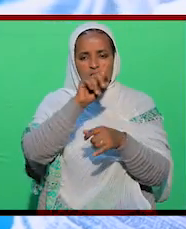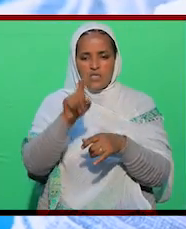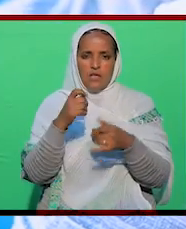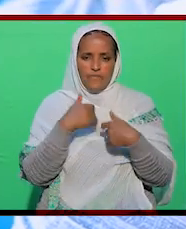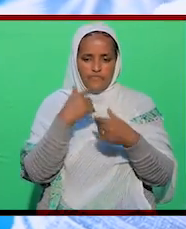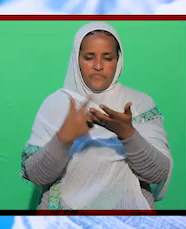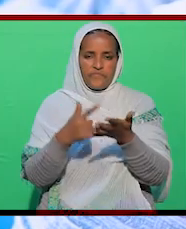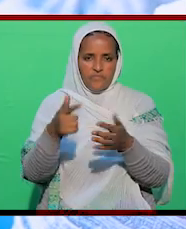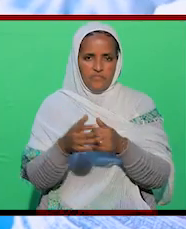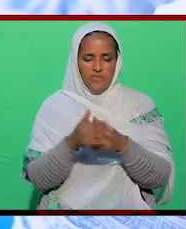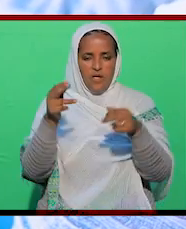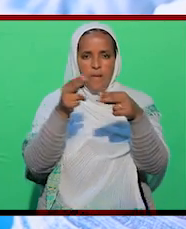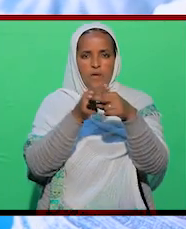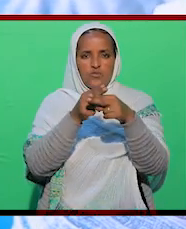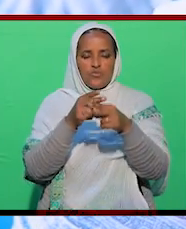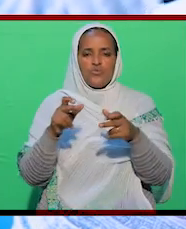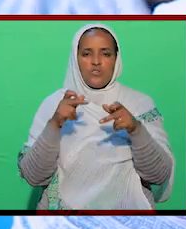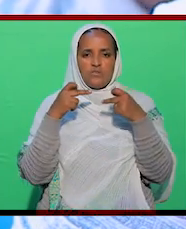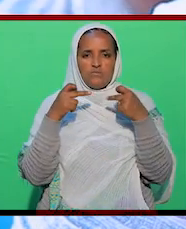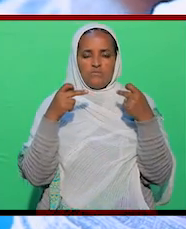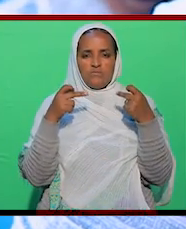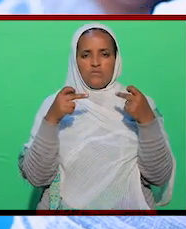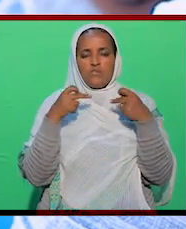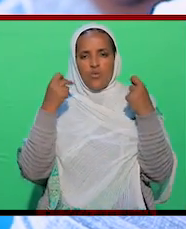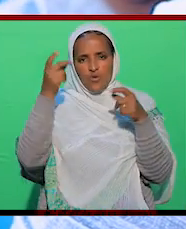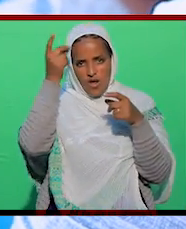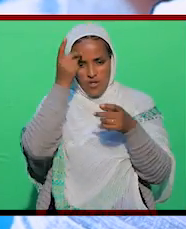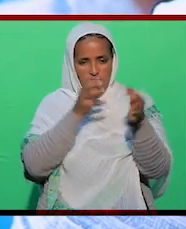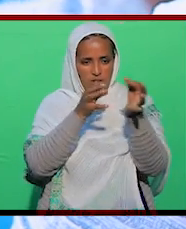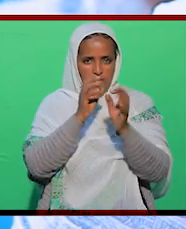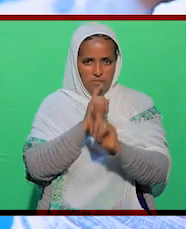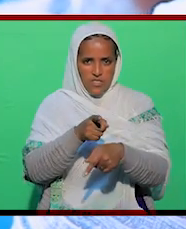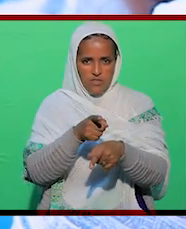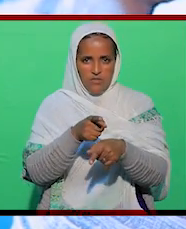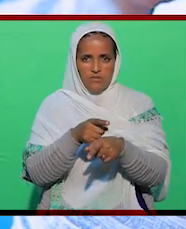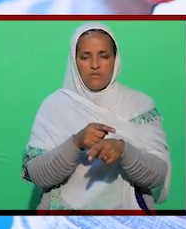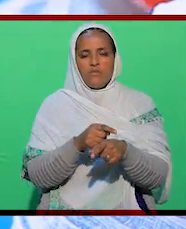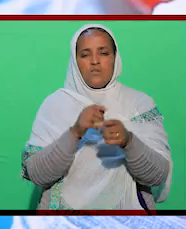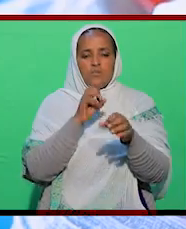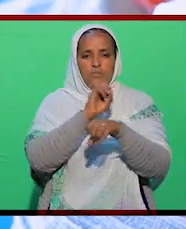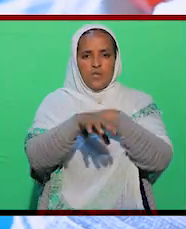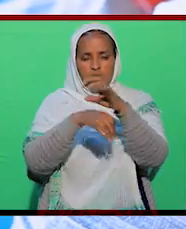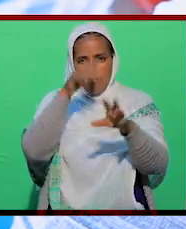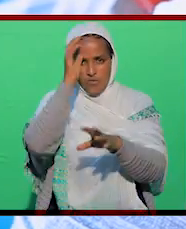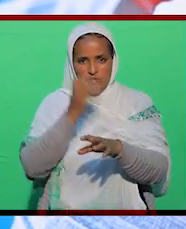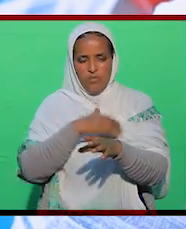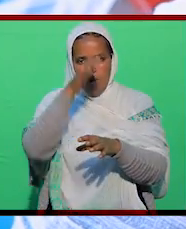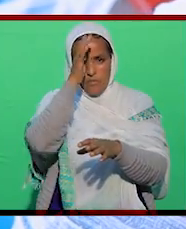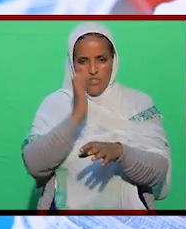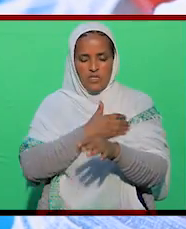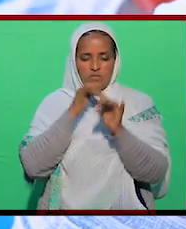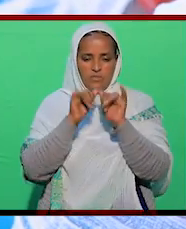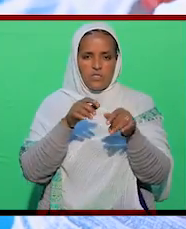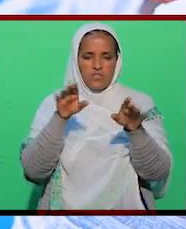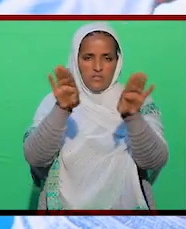የማጠቃለያ የመጨረሻ አንድ ጥያቄ አለች። እሷን በአጭሩ ዲያቆን መመሪያ ልጋር ያደርጋል ይመልስልንና ምክራባችንን